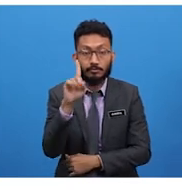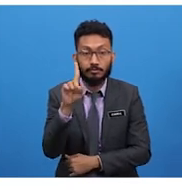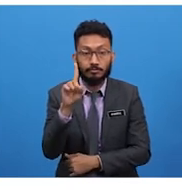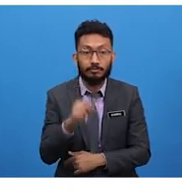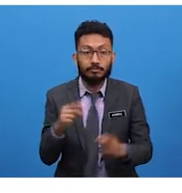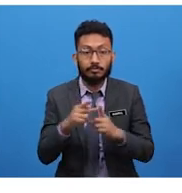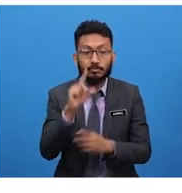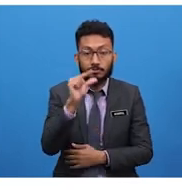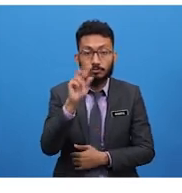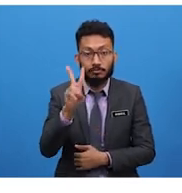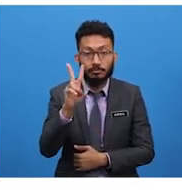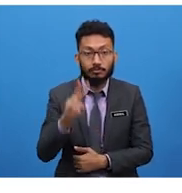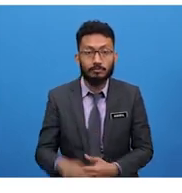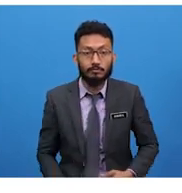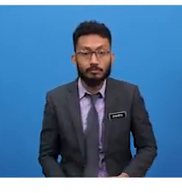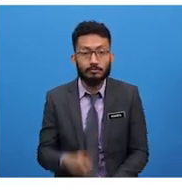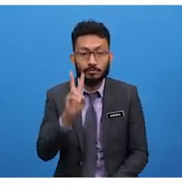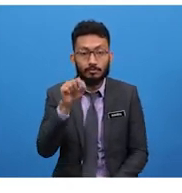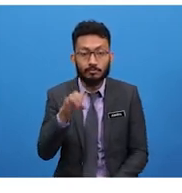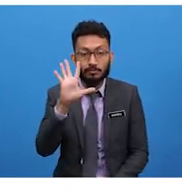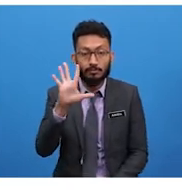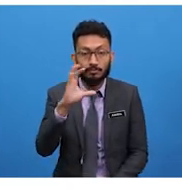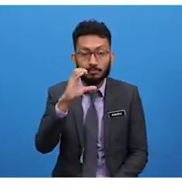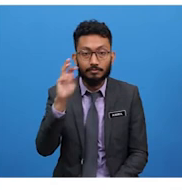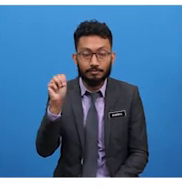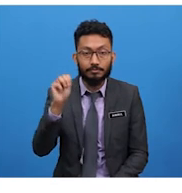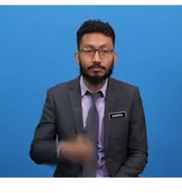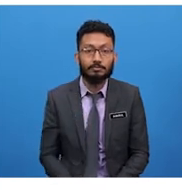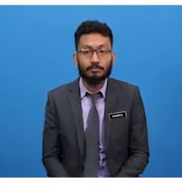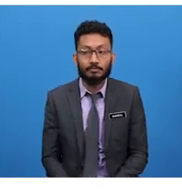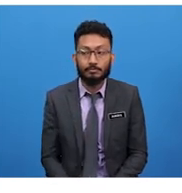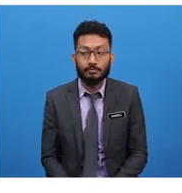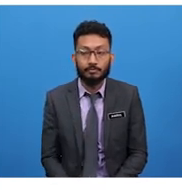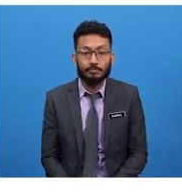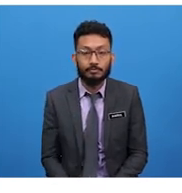titik G2 sebanyak 2.5 cm.